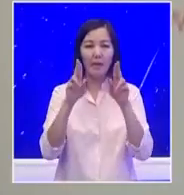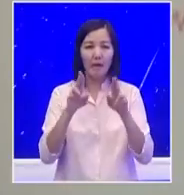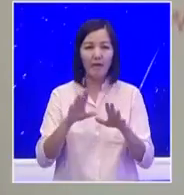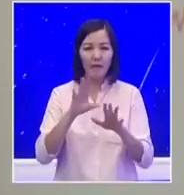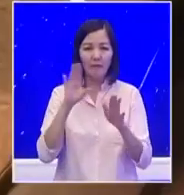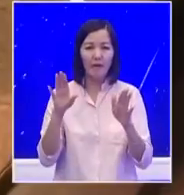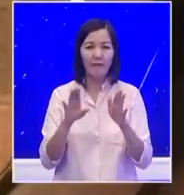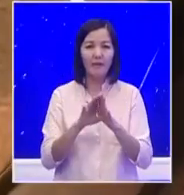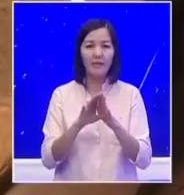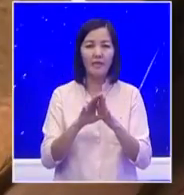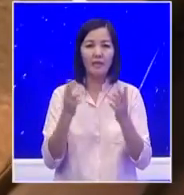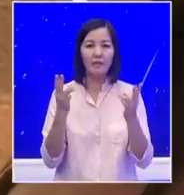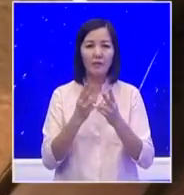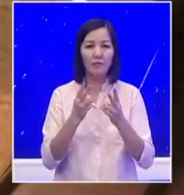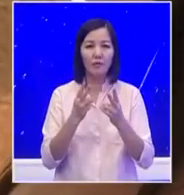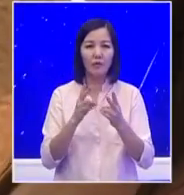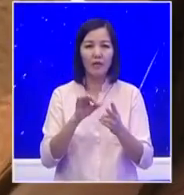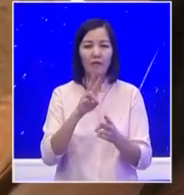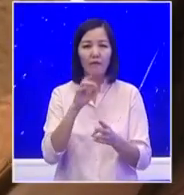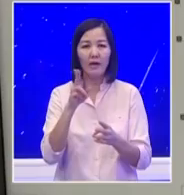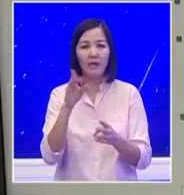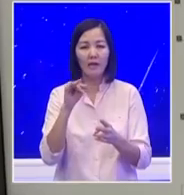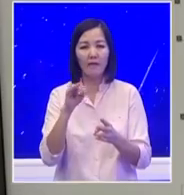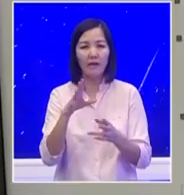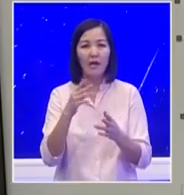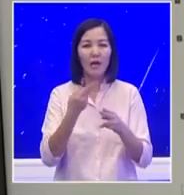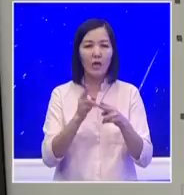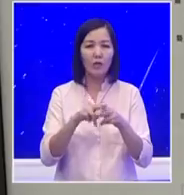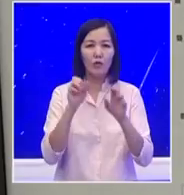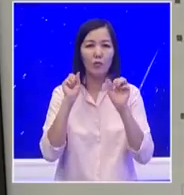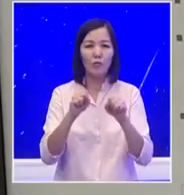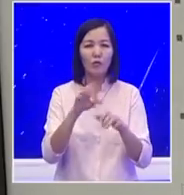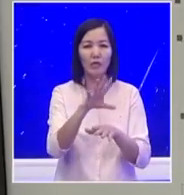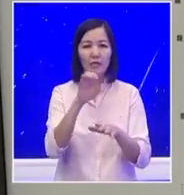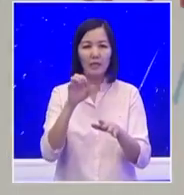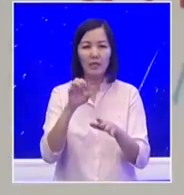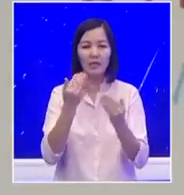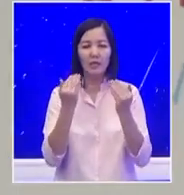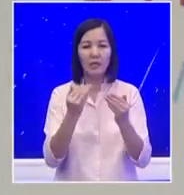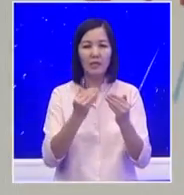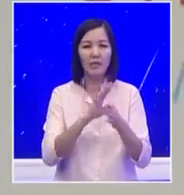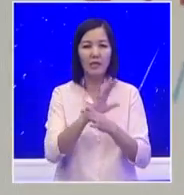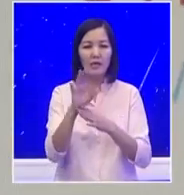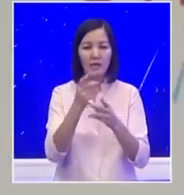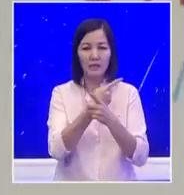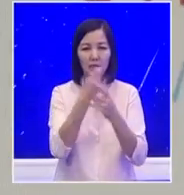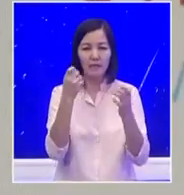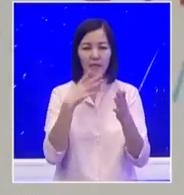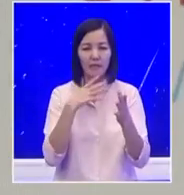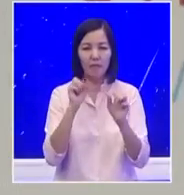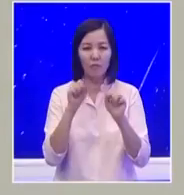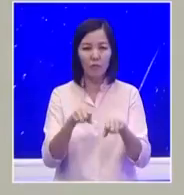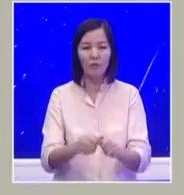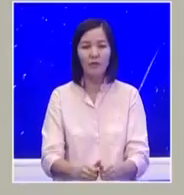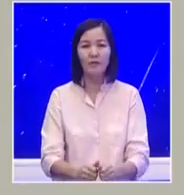поведения при выявлении симптомов в формате инфографик, картинок, которые можно скачать для последующего распространения.